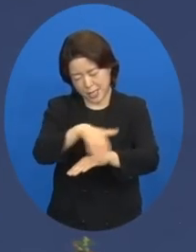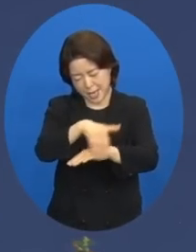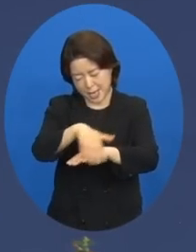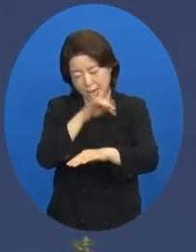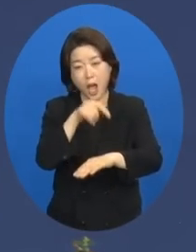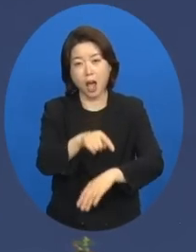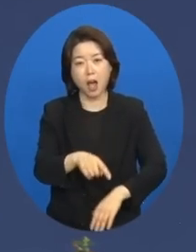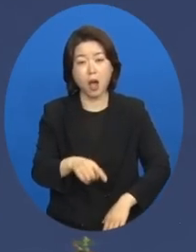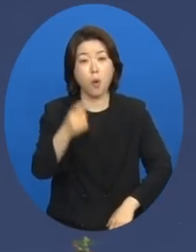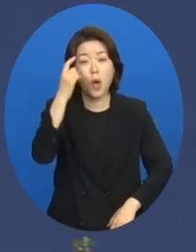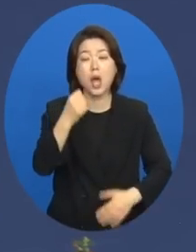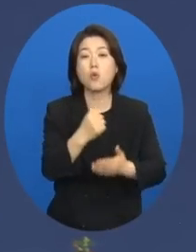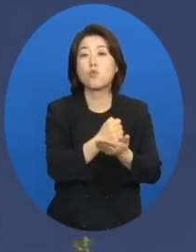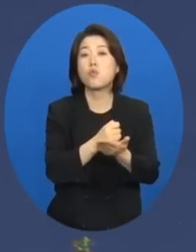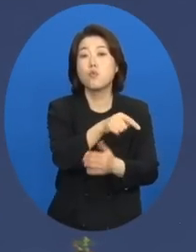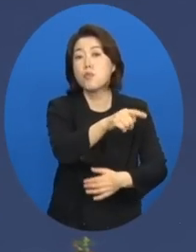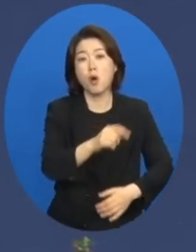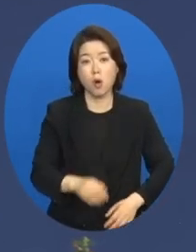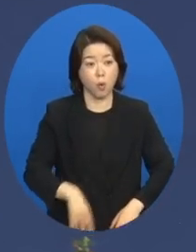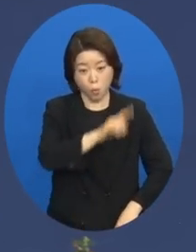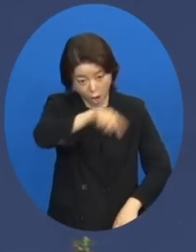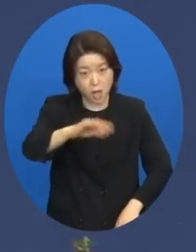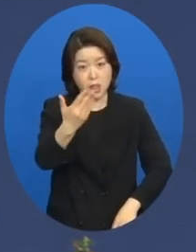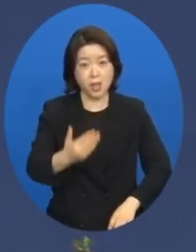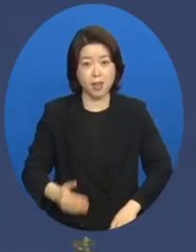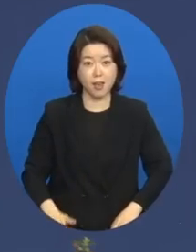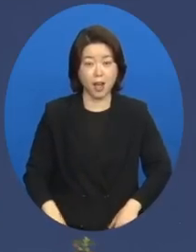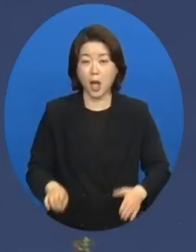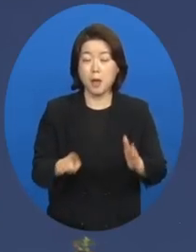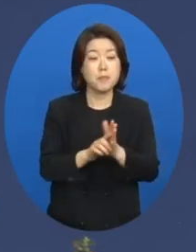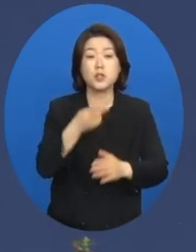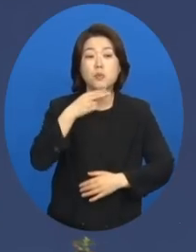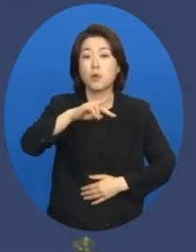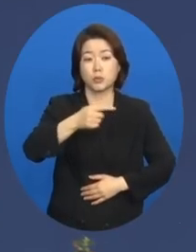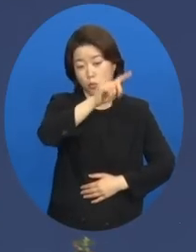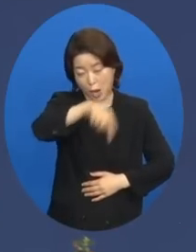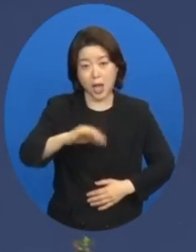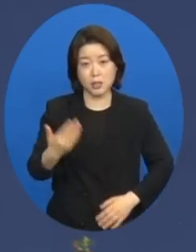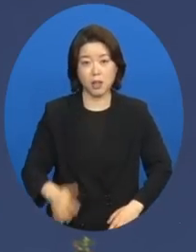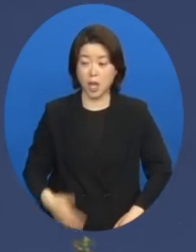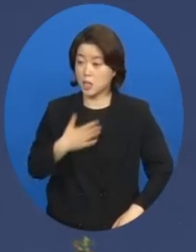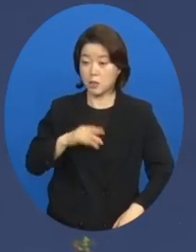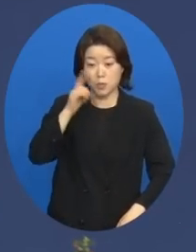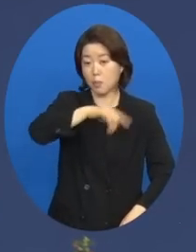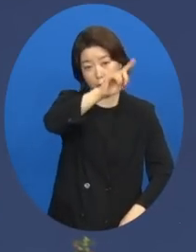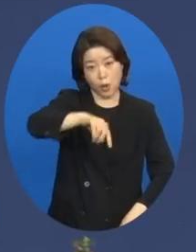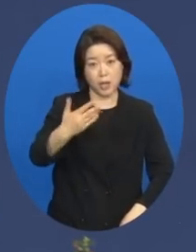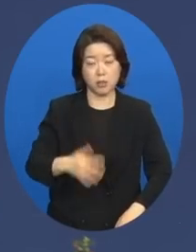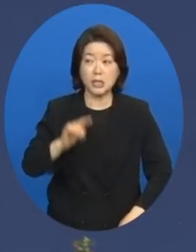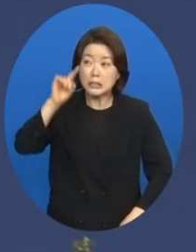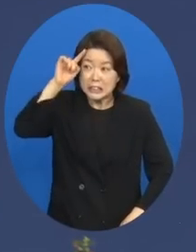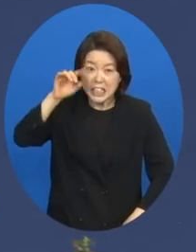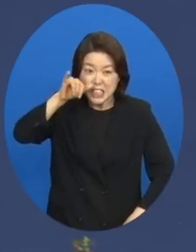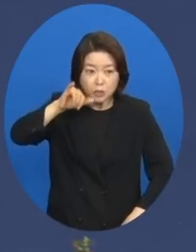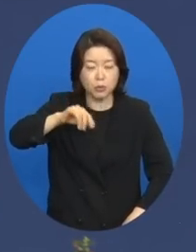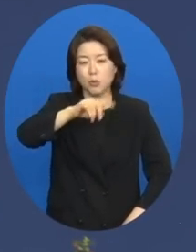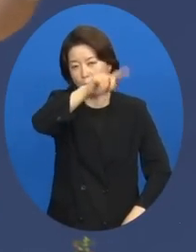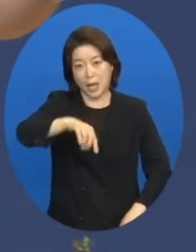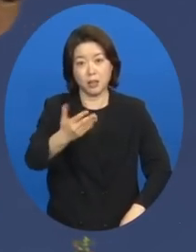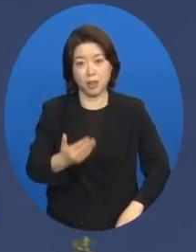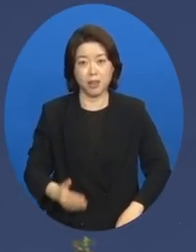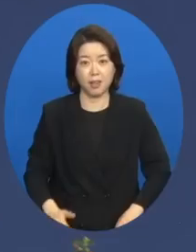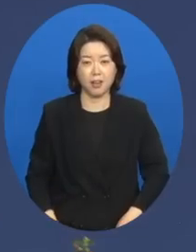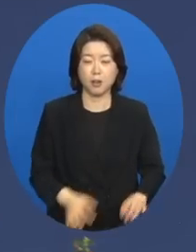왜냐하면 운명이니까. 그럼 나와야 돼요. 믿음 없어도 나와야 돼요. 기분 나쁘다 나와야 되고 짜증을 부리던 교회에 나와야 돼요.